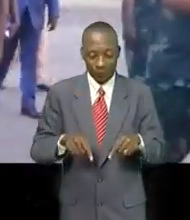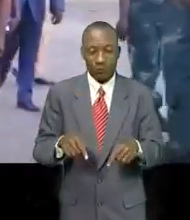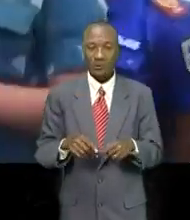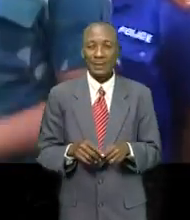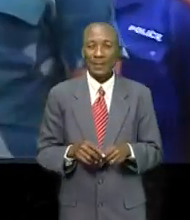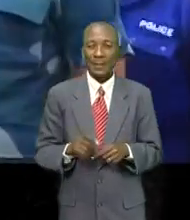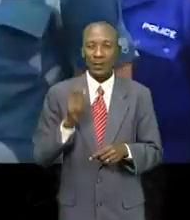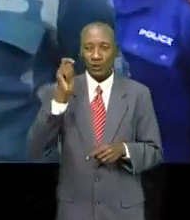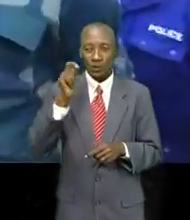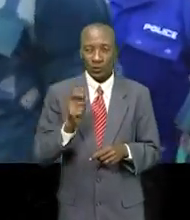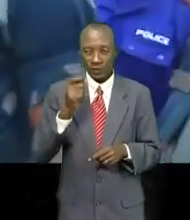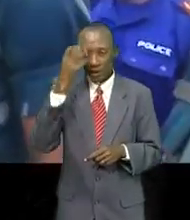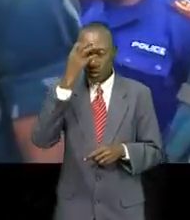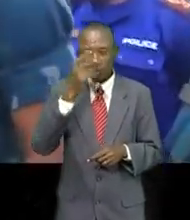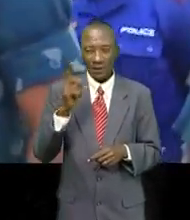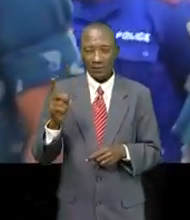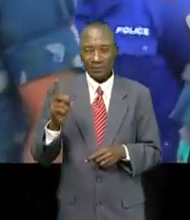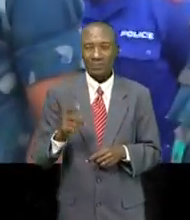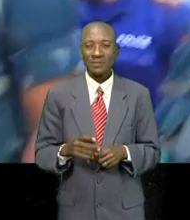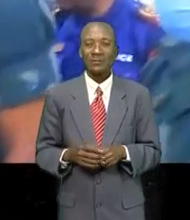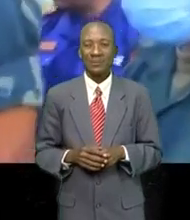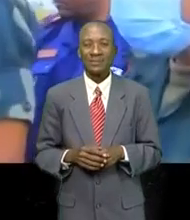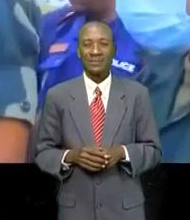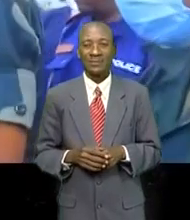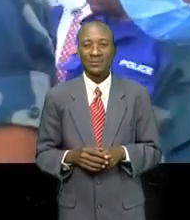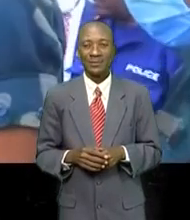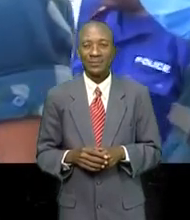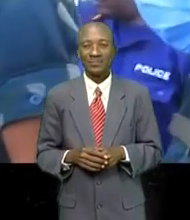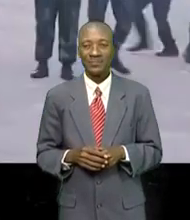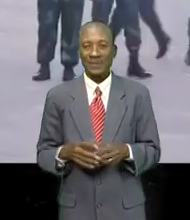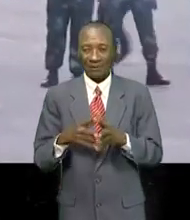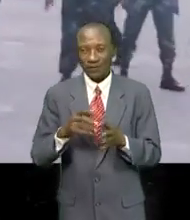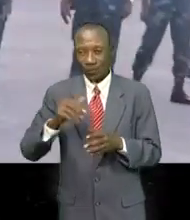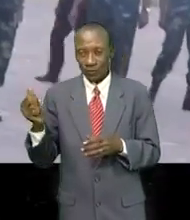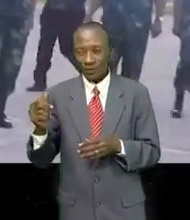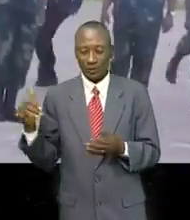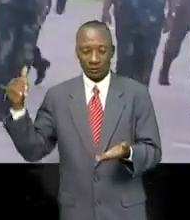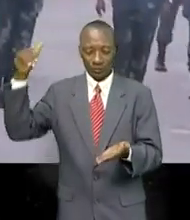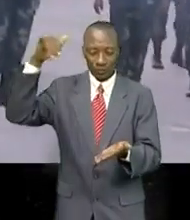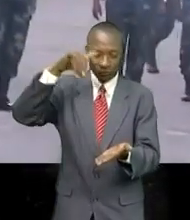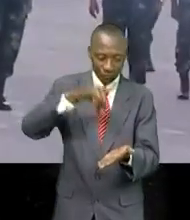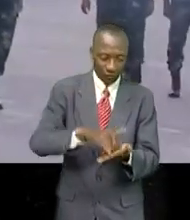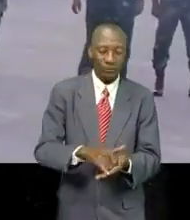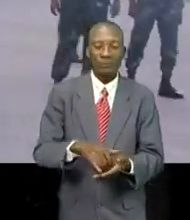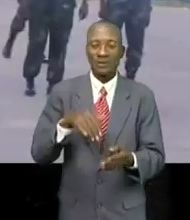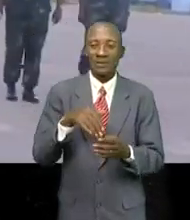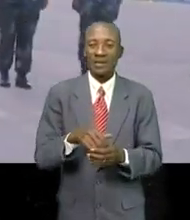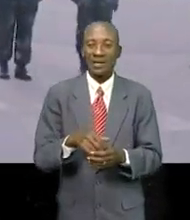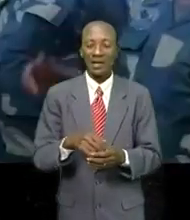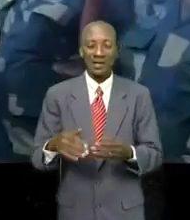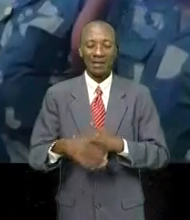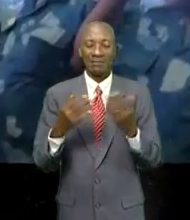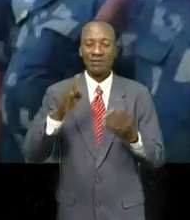Luboya Nkachama et son adjoint le commissaire divisionnaire Alunga Boni ont foulé les sols de Bunia, chef-lieu de la province de l'Ituri, en proie